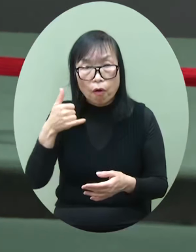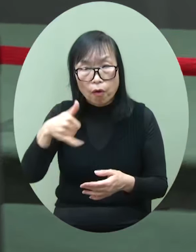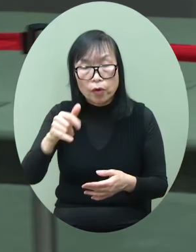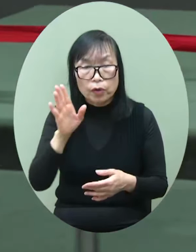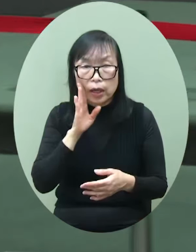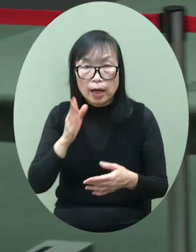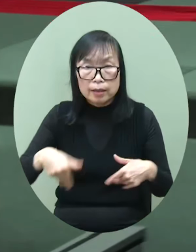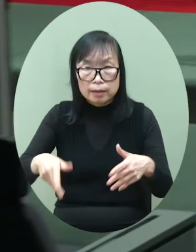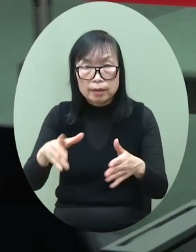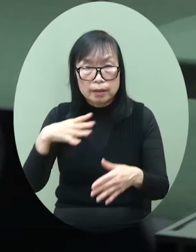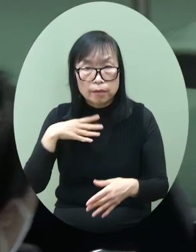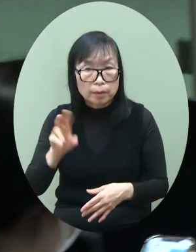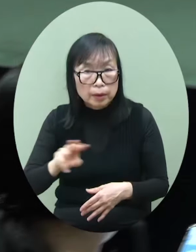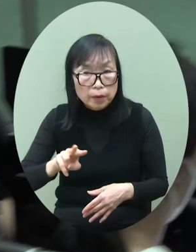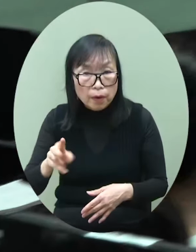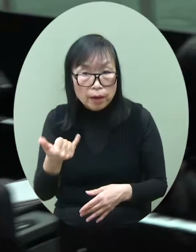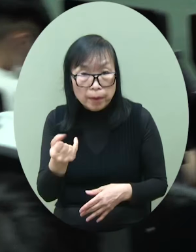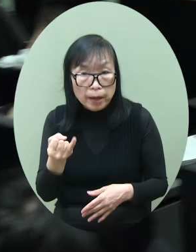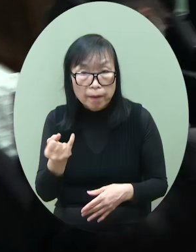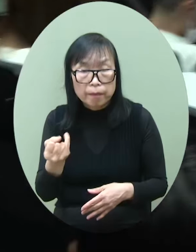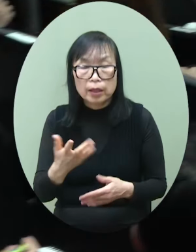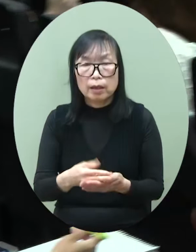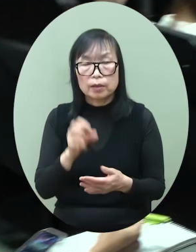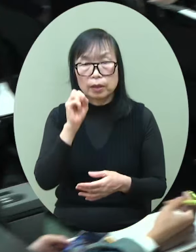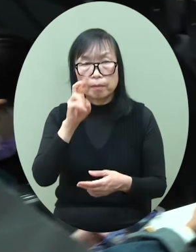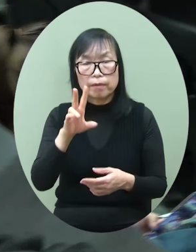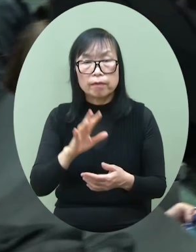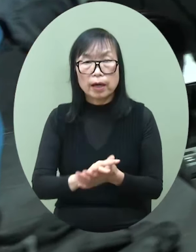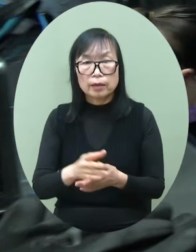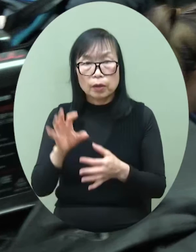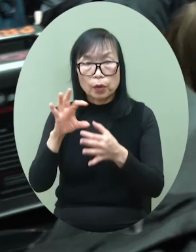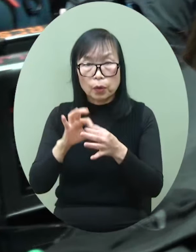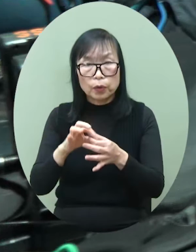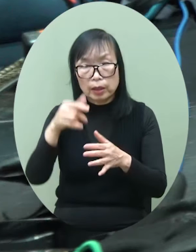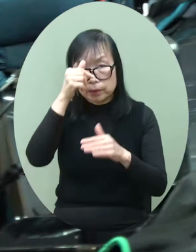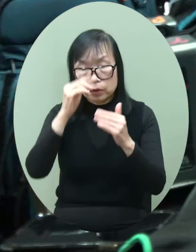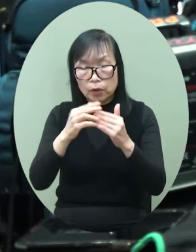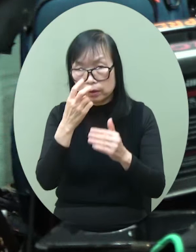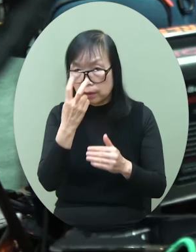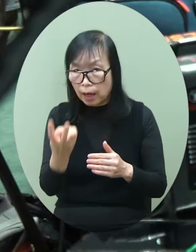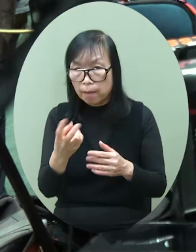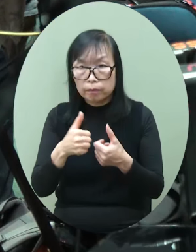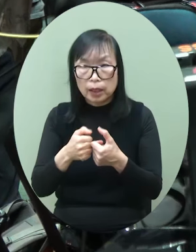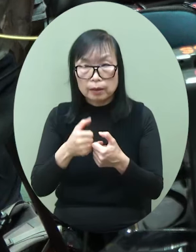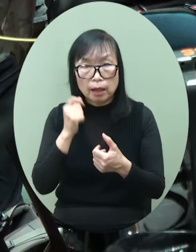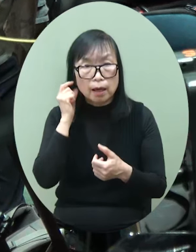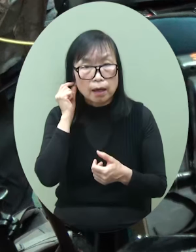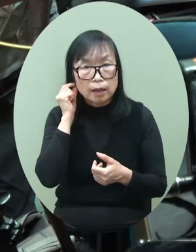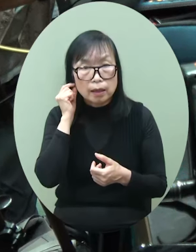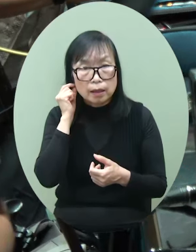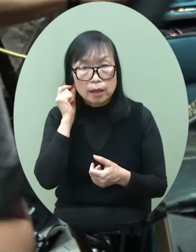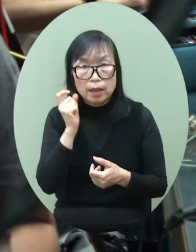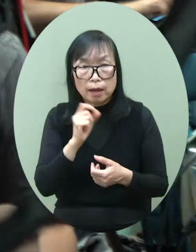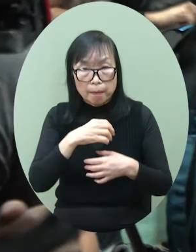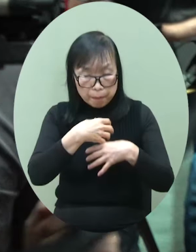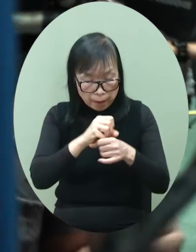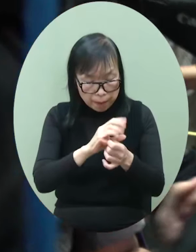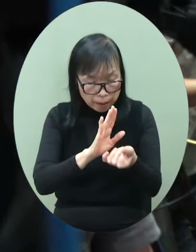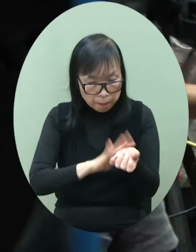否相同的還有也想問回之前她去聯合醫院去探望太太的時候有沒有一個陰性